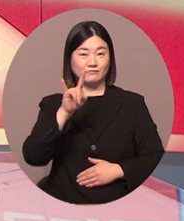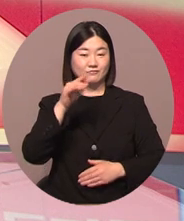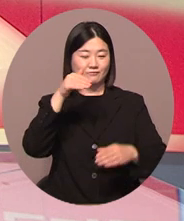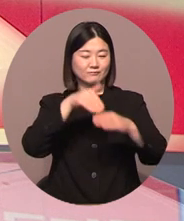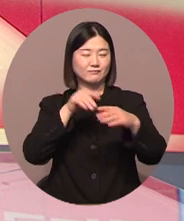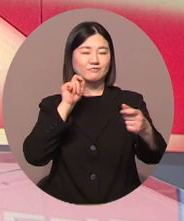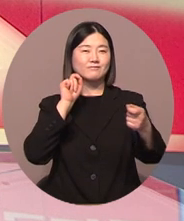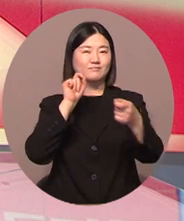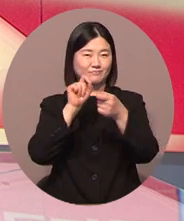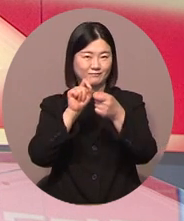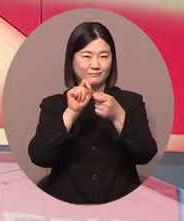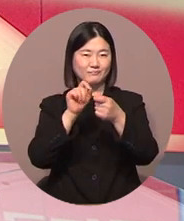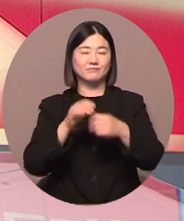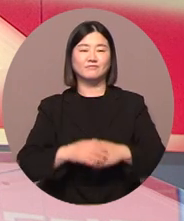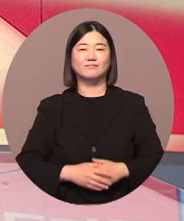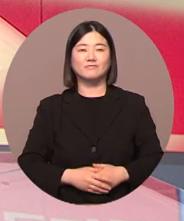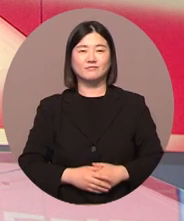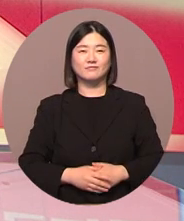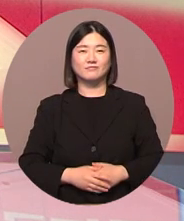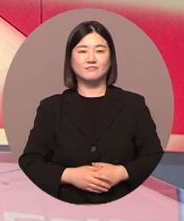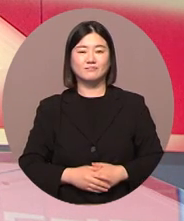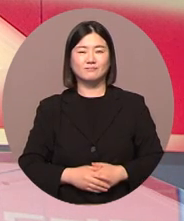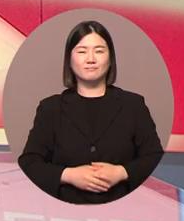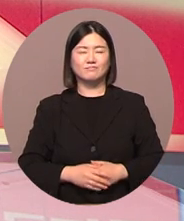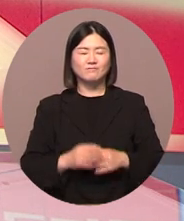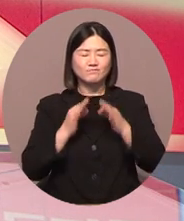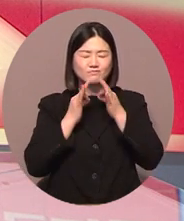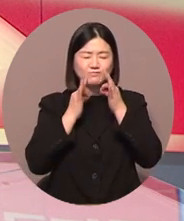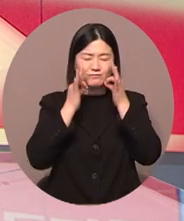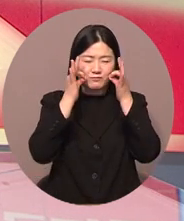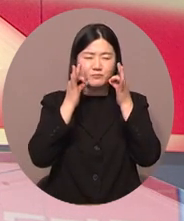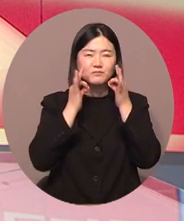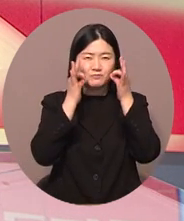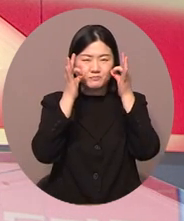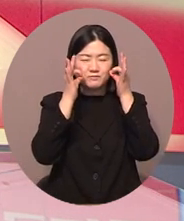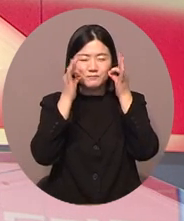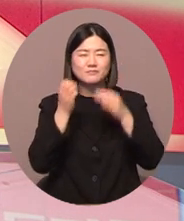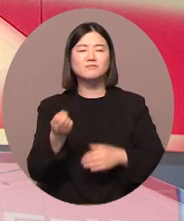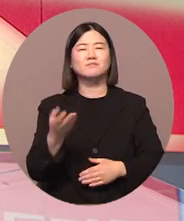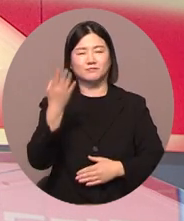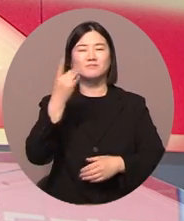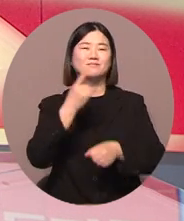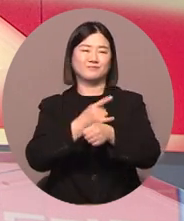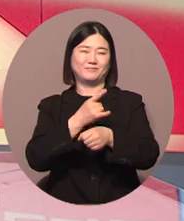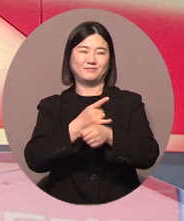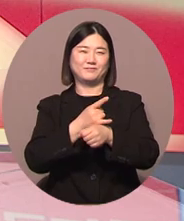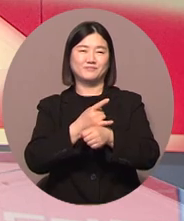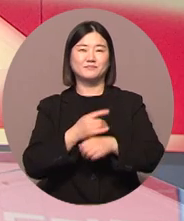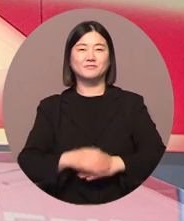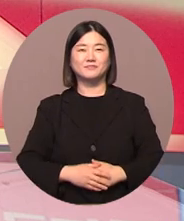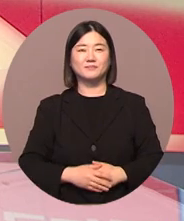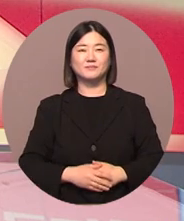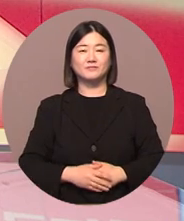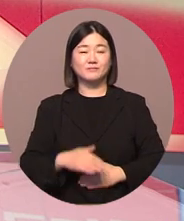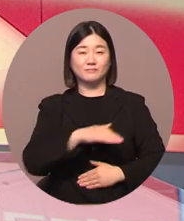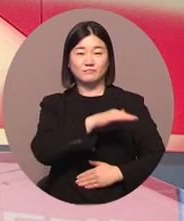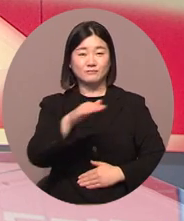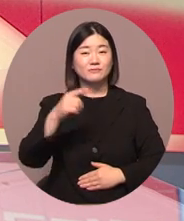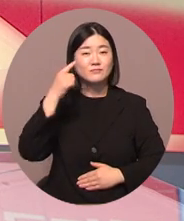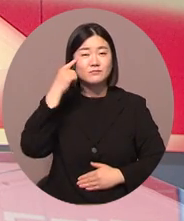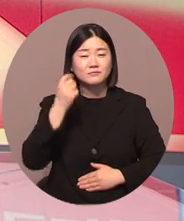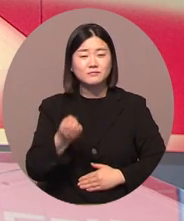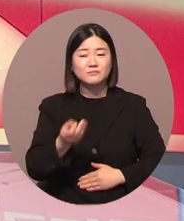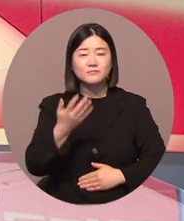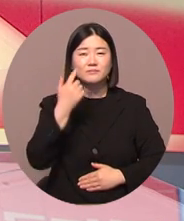총선이 다이 올랐습니다 혼신이 힘을 다해 승리하겠습니다 우리는 왜